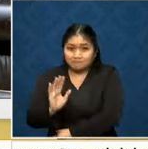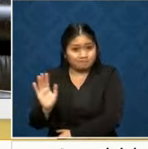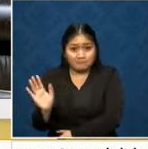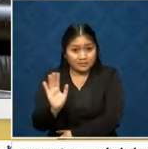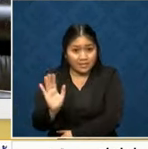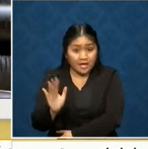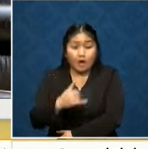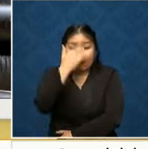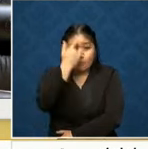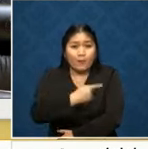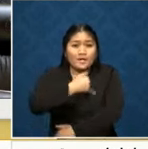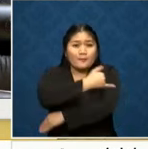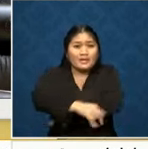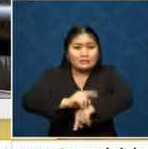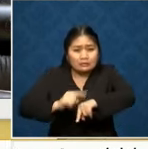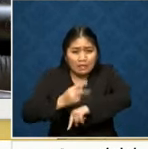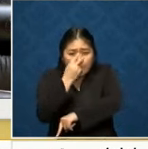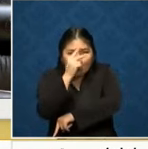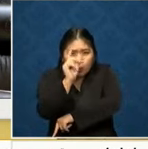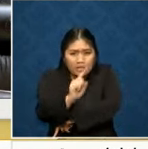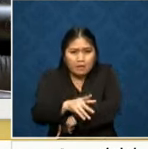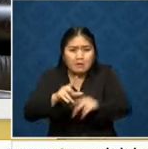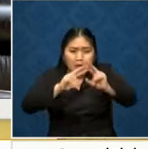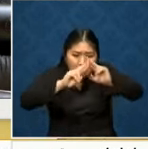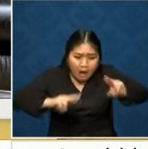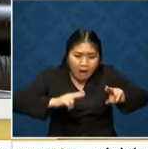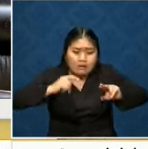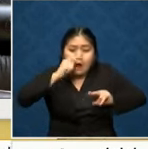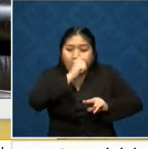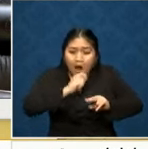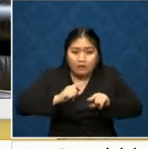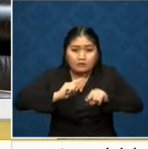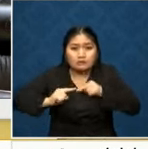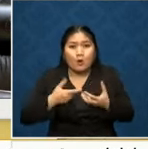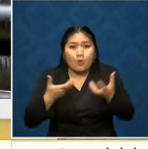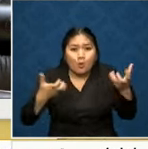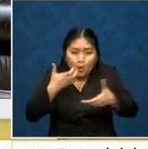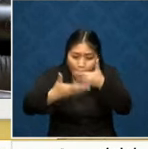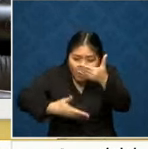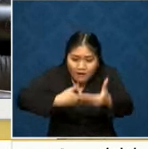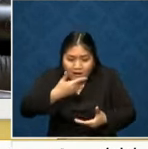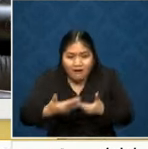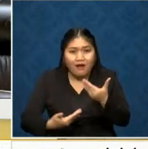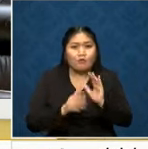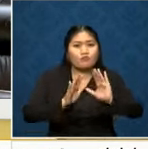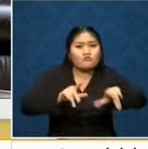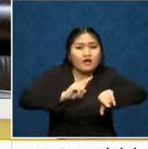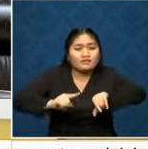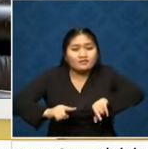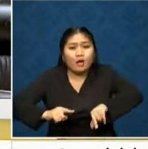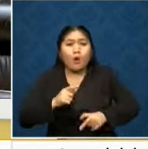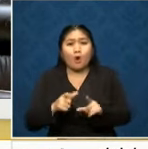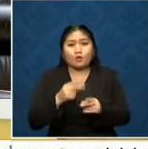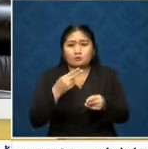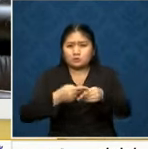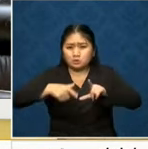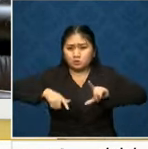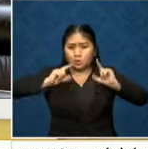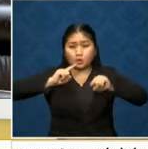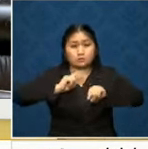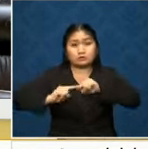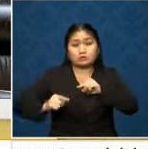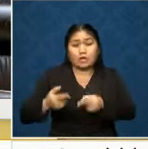ในหลายๆประเทศนั้นเราจะเห็นได้ว่าจะมีร้านค้าร้านอาหารร้านจำหน่ายของที่ระลึกทั้งแบรนด์เนมและร้านค้าจากท้องถิ่นต่าง